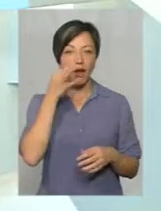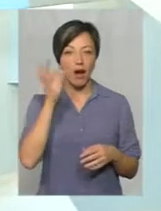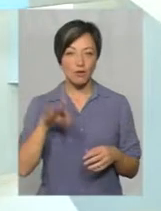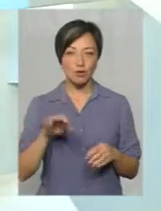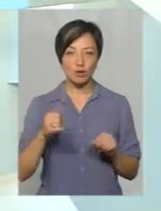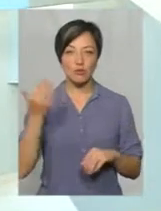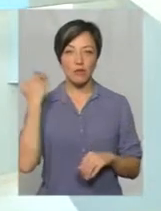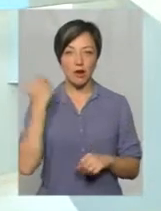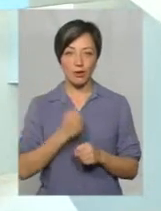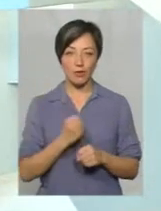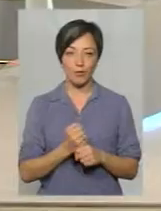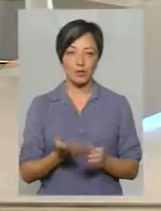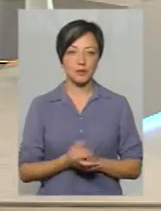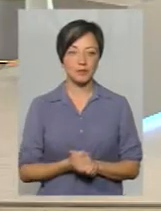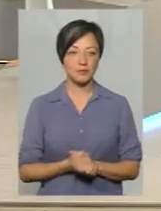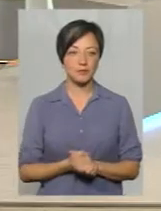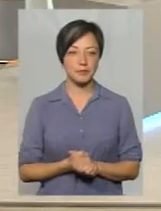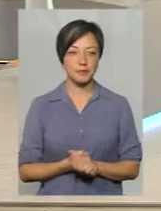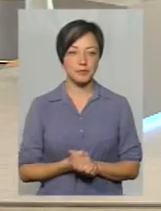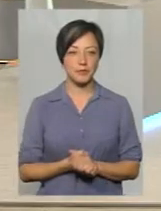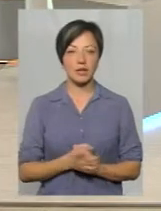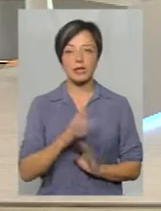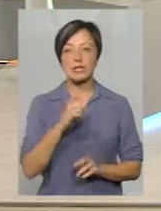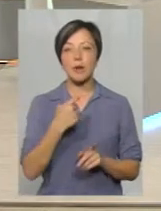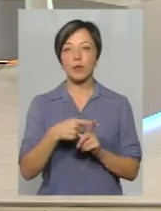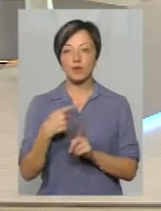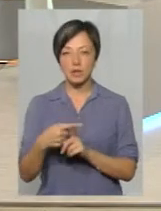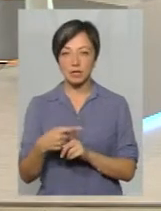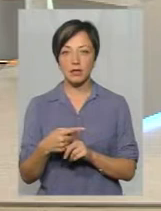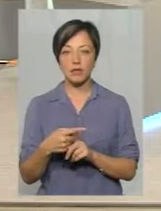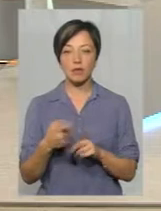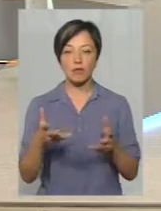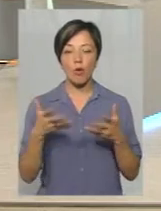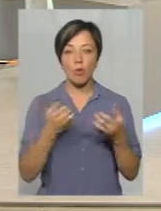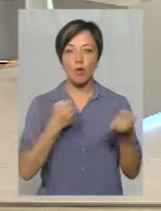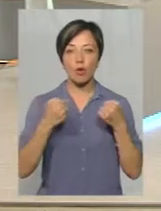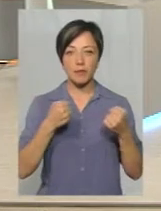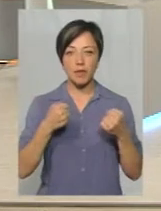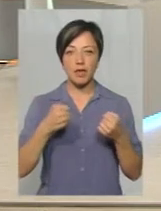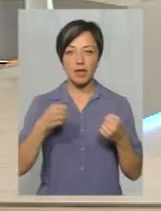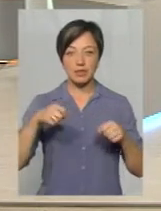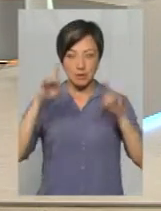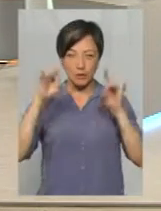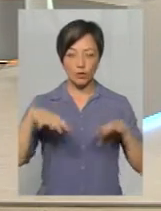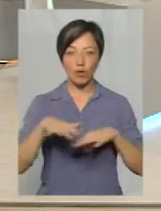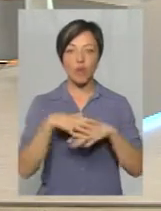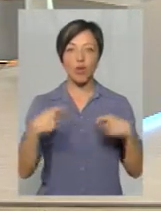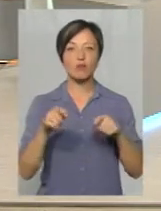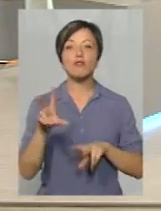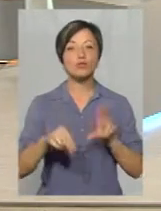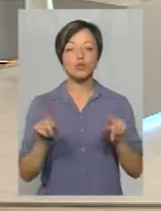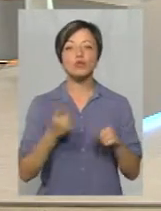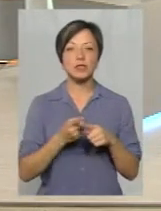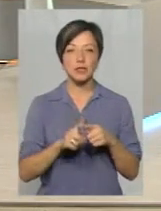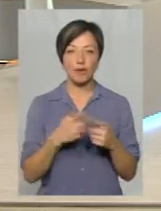можливо, з попередньої роботи. За плюси, такі очевидні плюси у боротьбі зі стихійною торгівлею, ви що вважаєте?